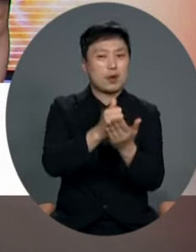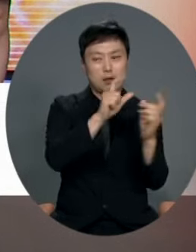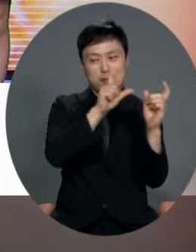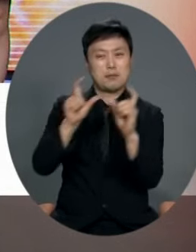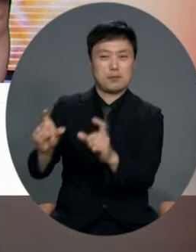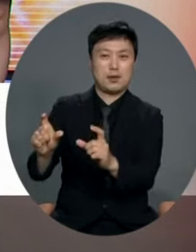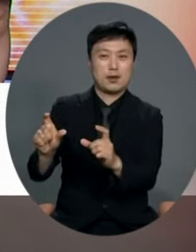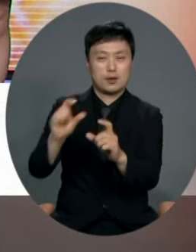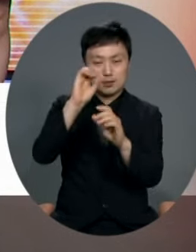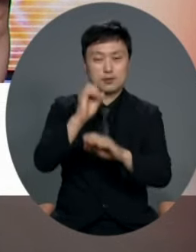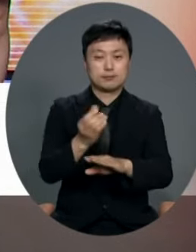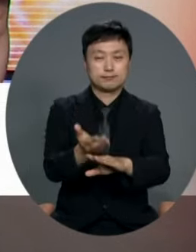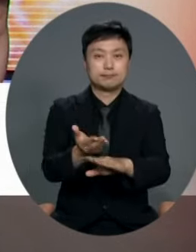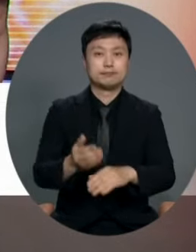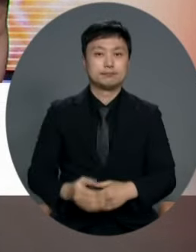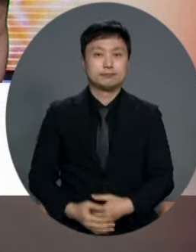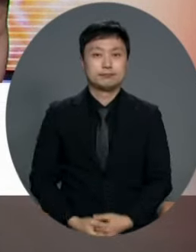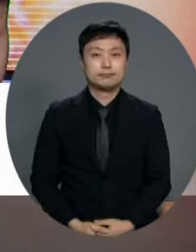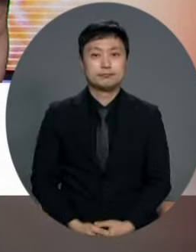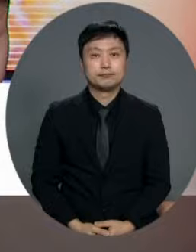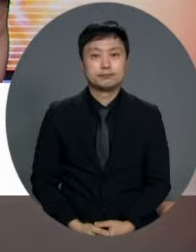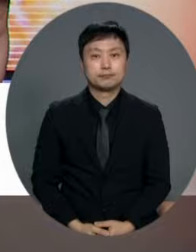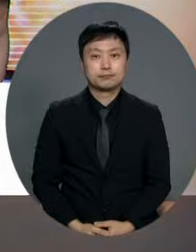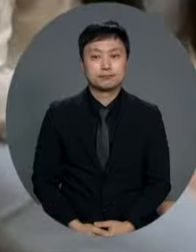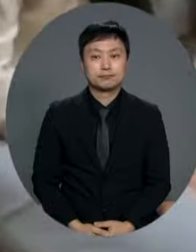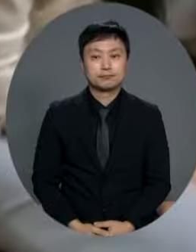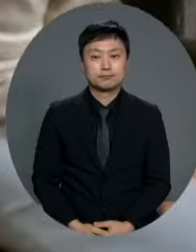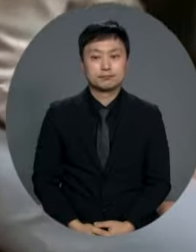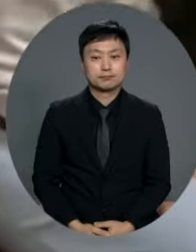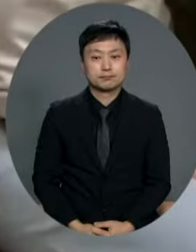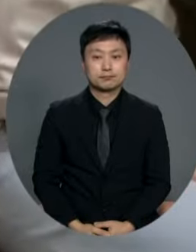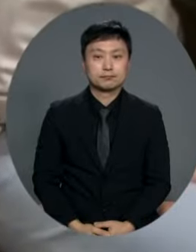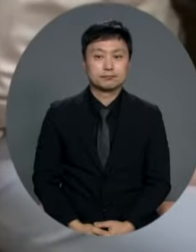판결이 났습니다. 조재한 기자가 보도합니다.